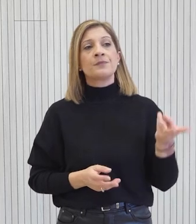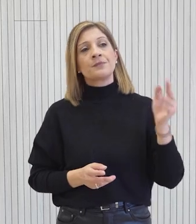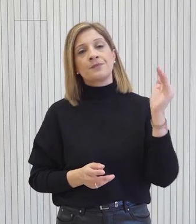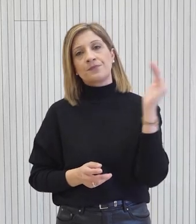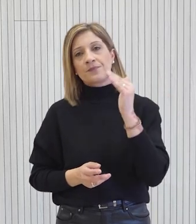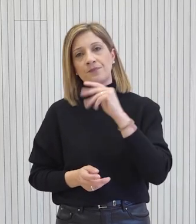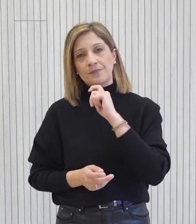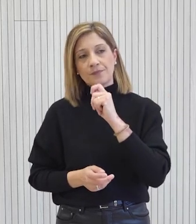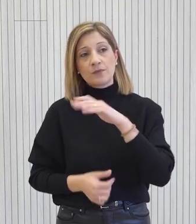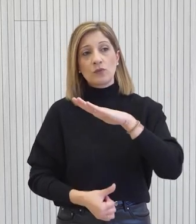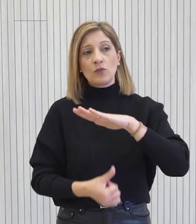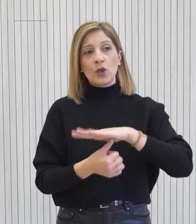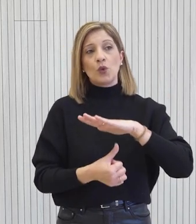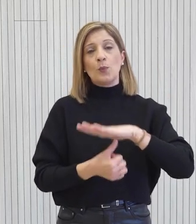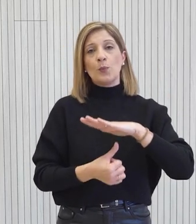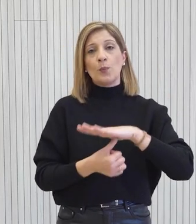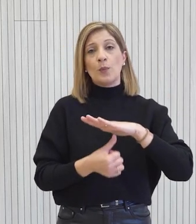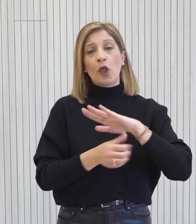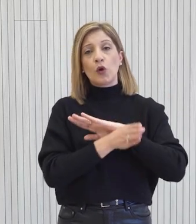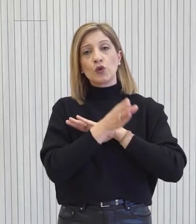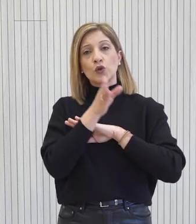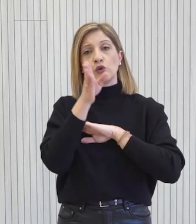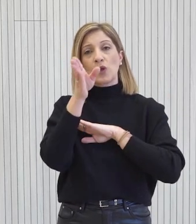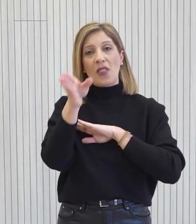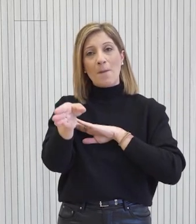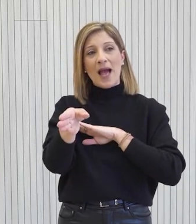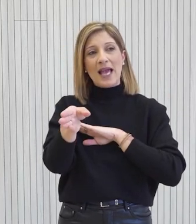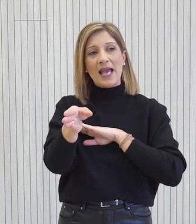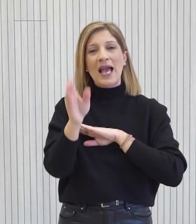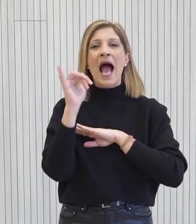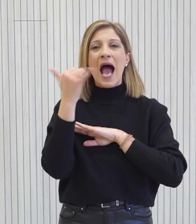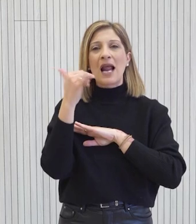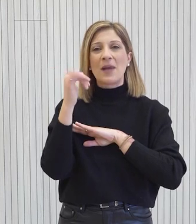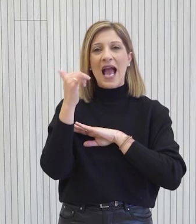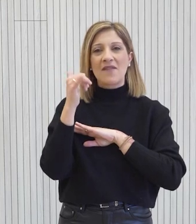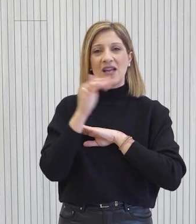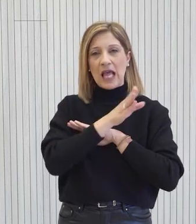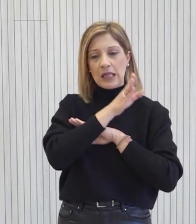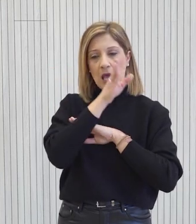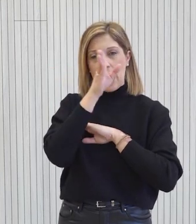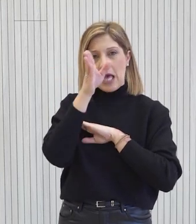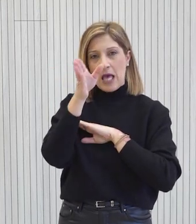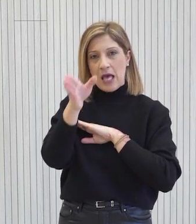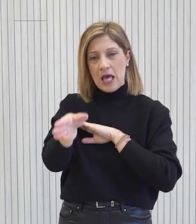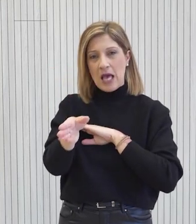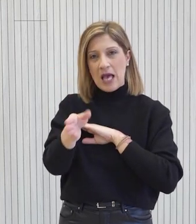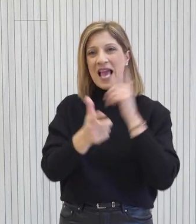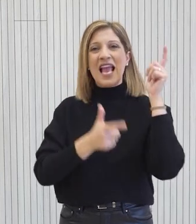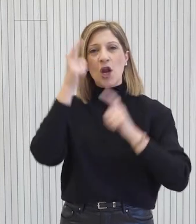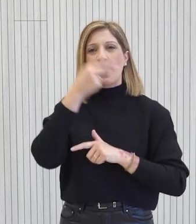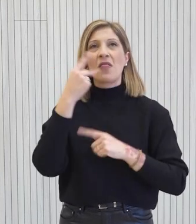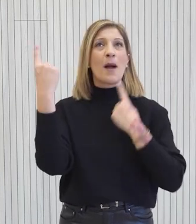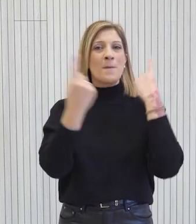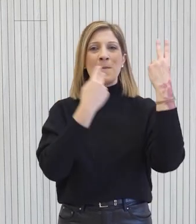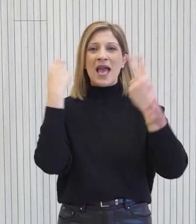Πρόεδρος της Δημοκρατίας, κ. Λεβιδιώτη, θα μεταβεί, όπως είπατε, στα Ηνωμένα Αραβικά Εμμυράτα για τη Σύνοδο των Ηνωμένων Εθνών για το